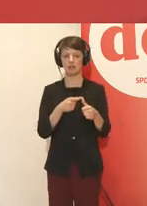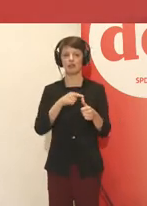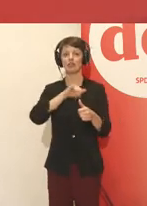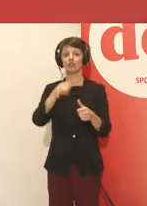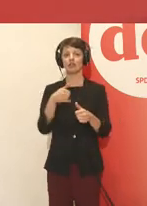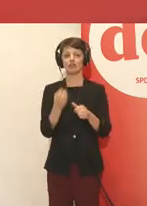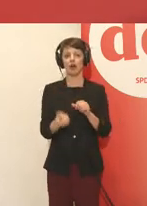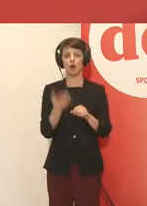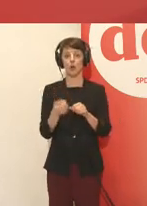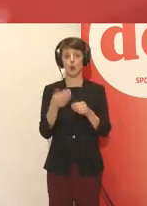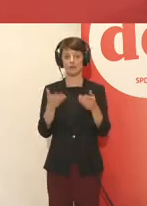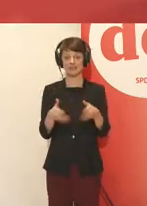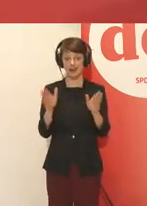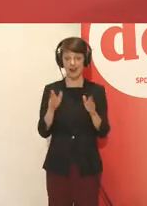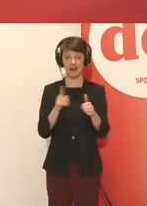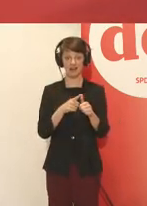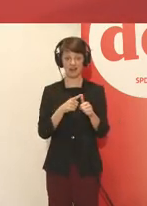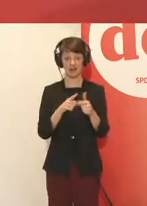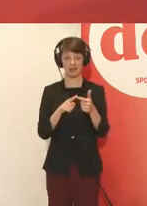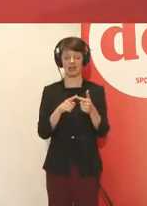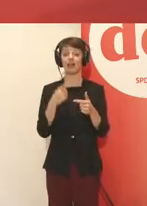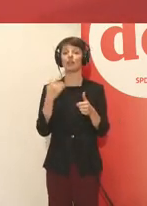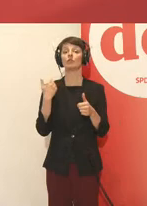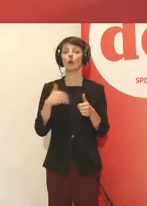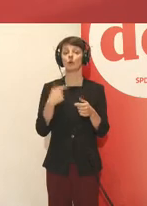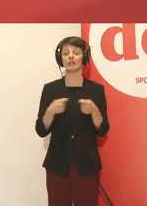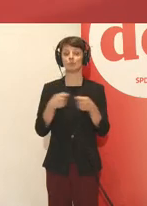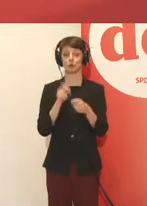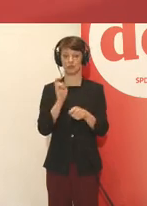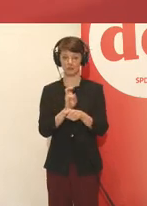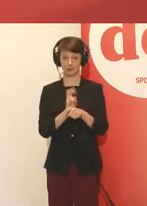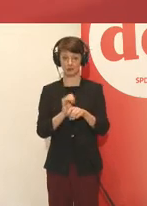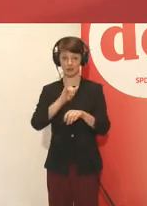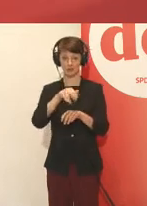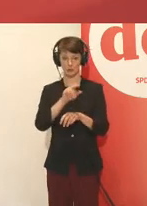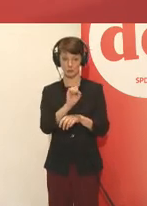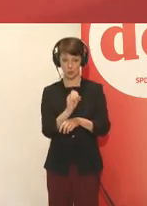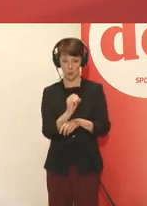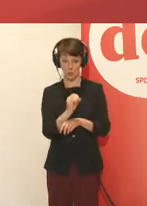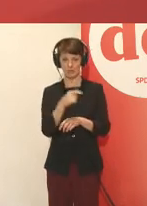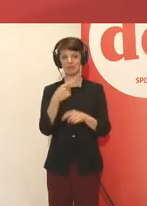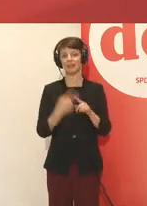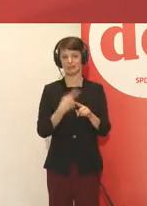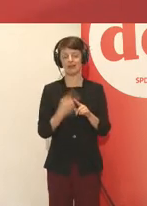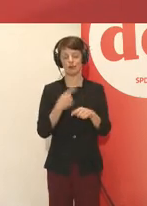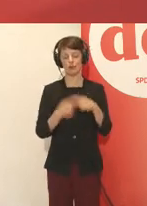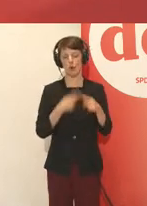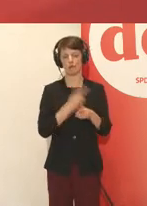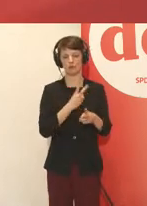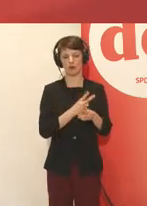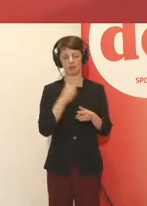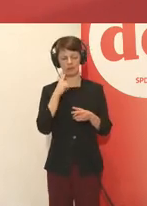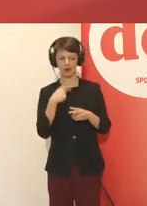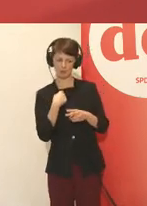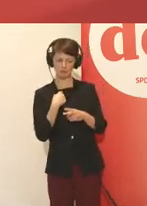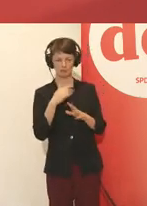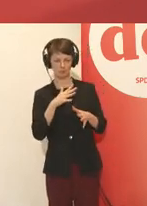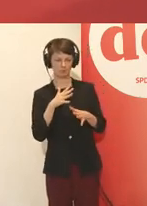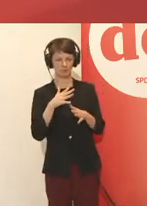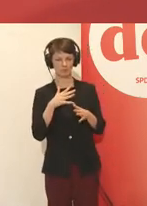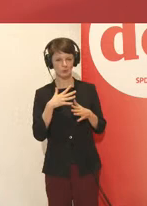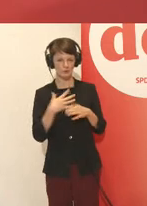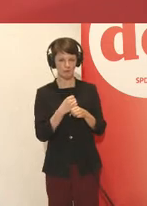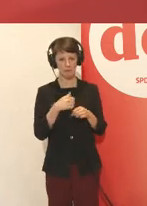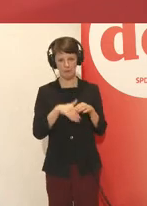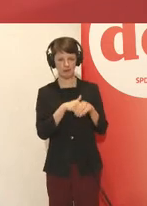rosenthal noch nicht bundesvorsitzende der jusos die auszählung läuft noch aber ich glaube wir sind guten mutes dass